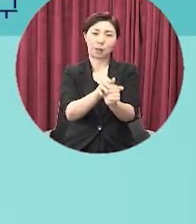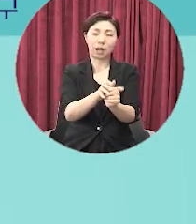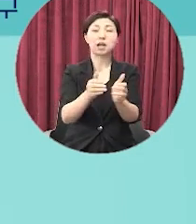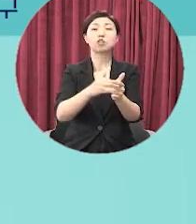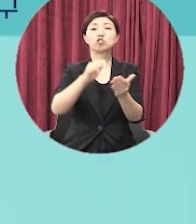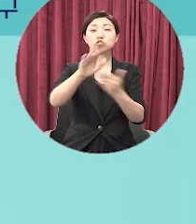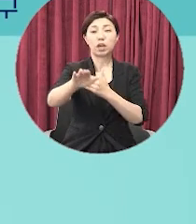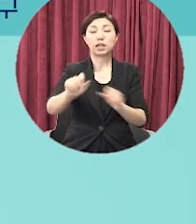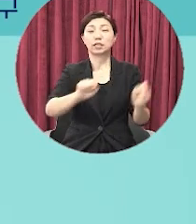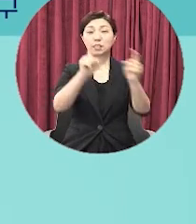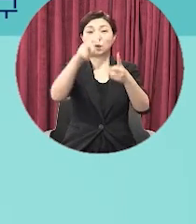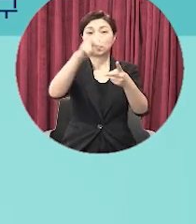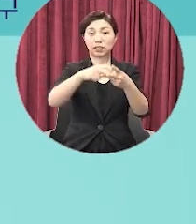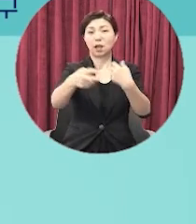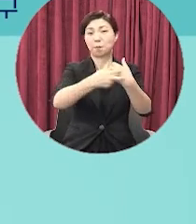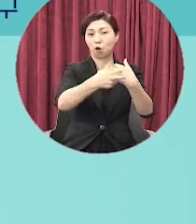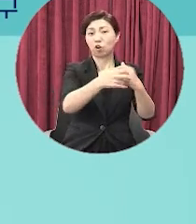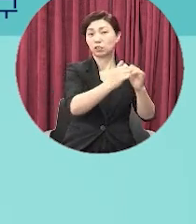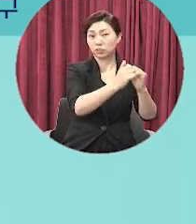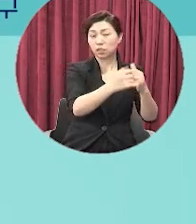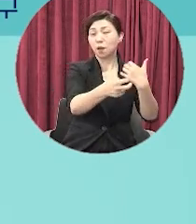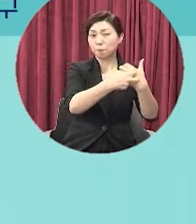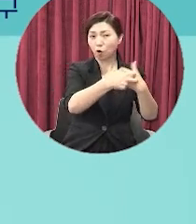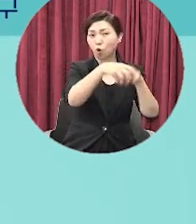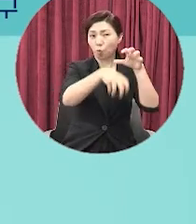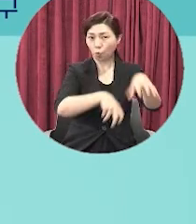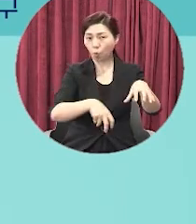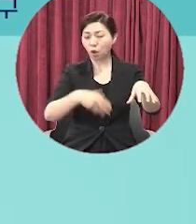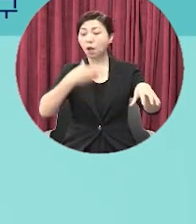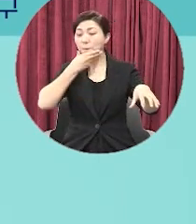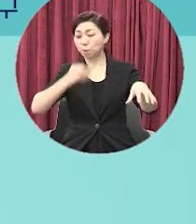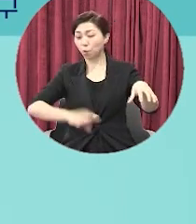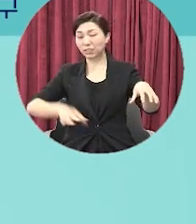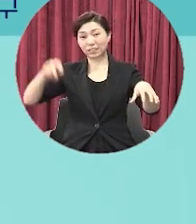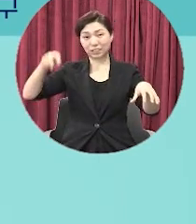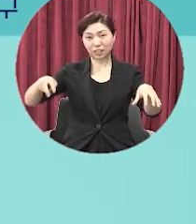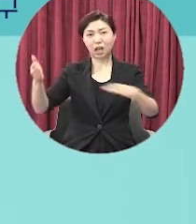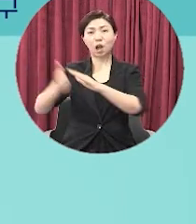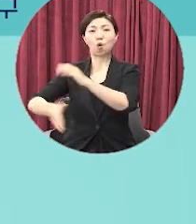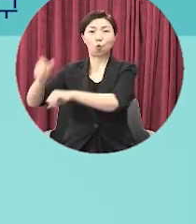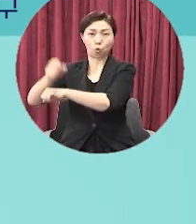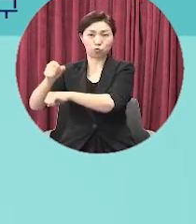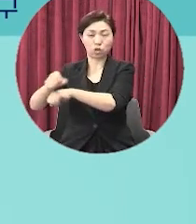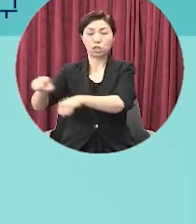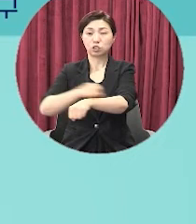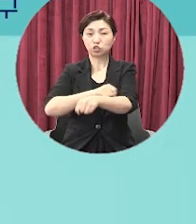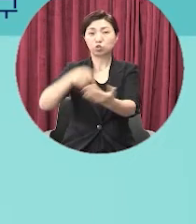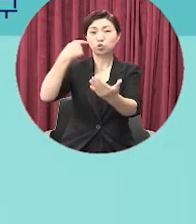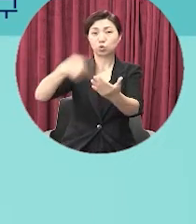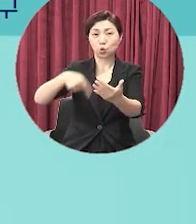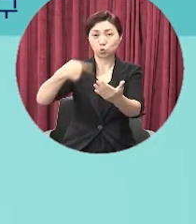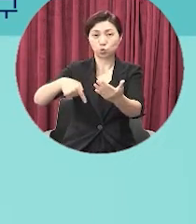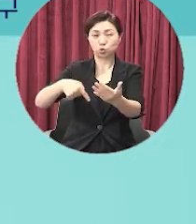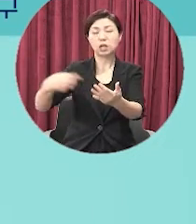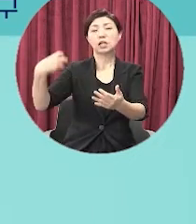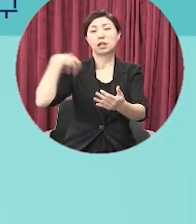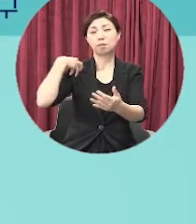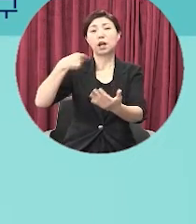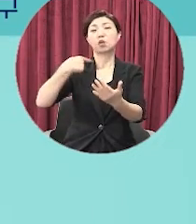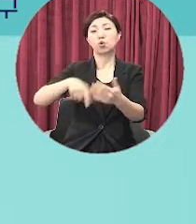의료진과 외부 지자체 소속 복지 담당 볶음 무한 그리고 특수교육 담당 에 시도교육청 특수교육지원센터